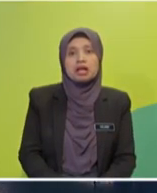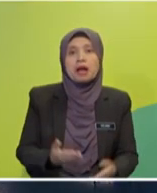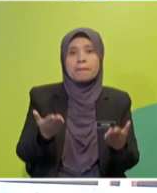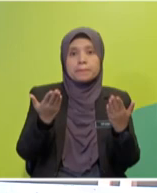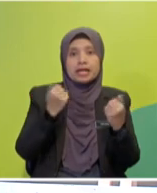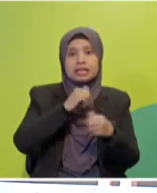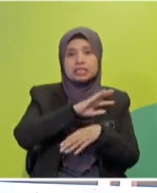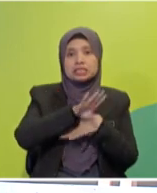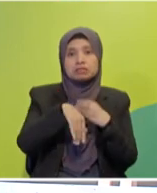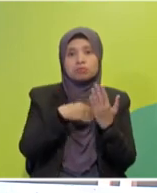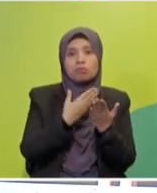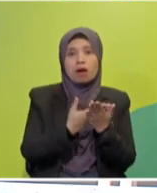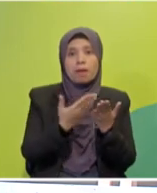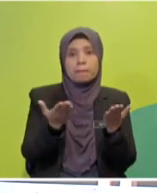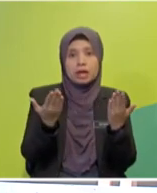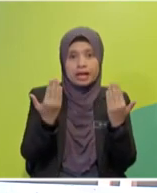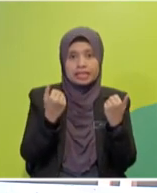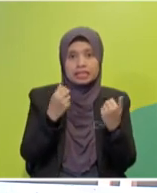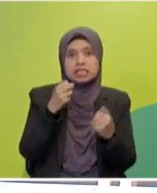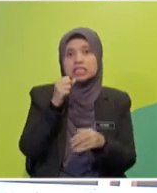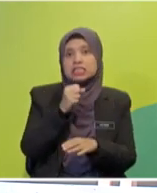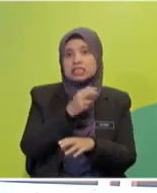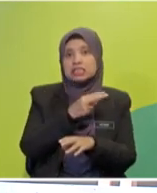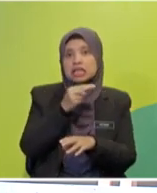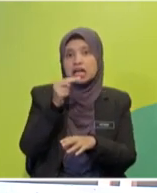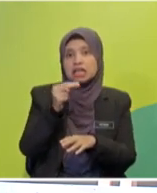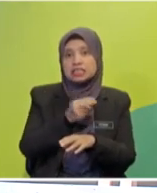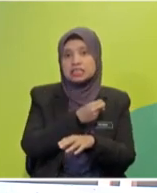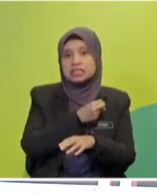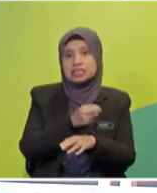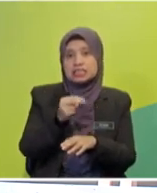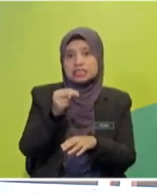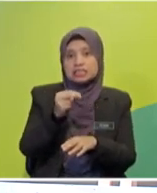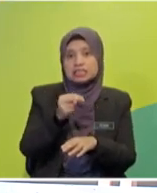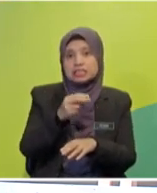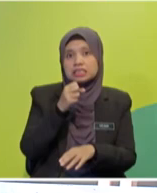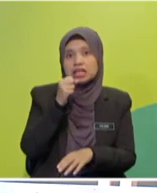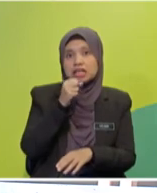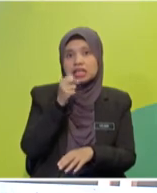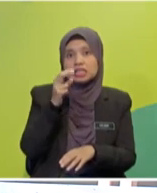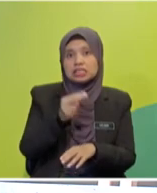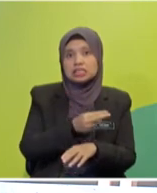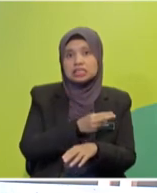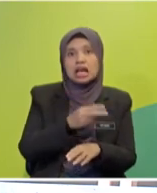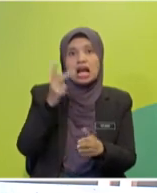Mari semua, mari nyanyi. Kendali Allah. Maaf, cikgu.